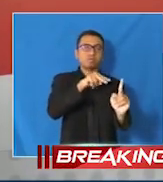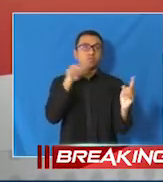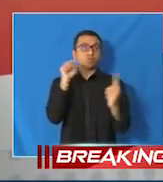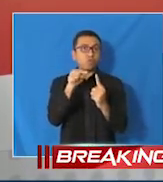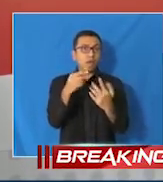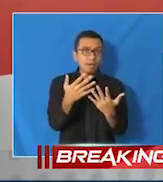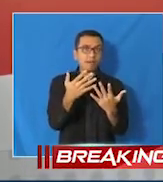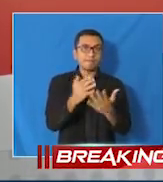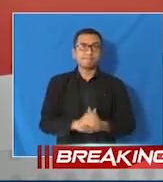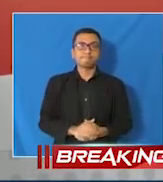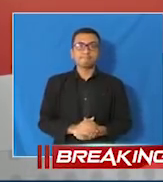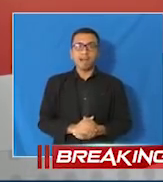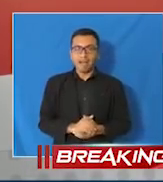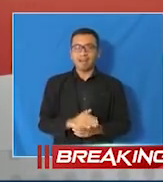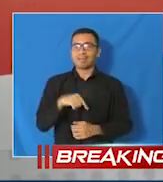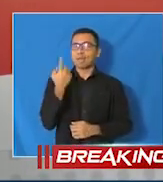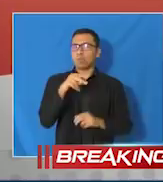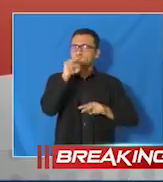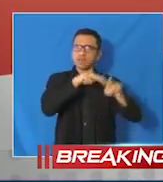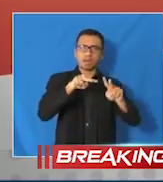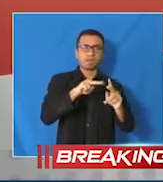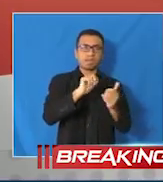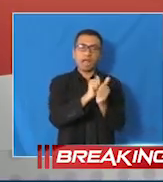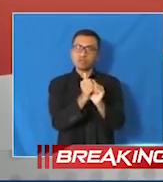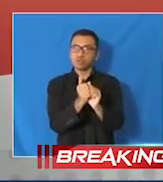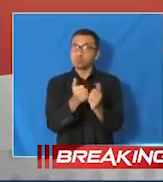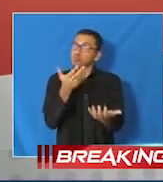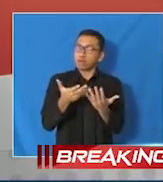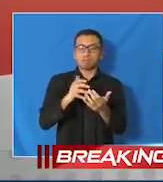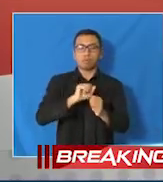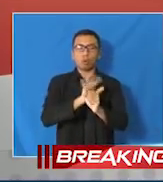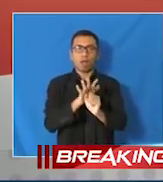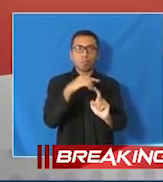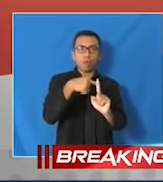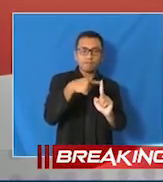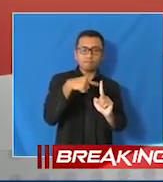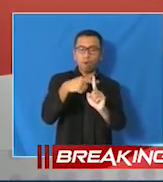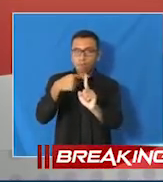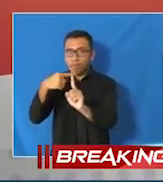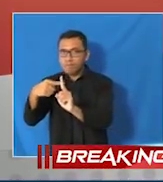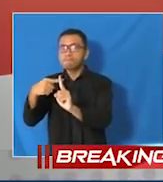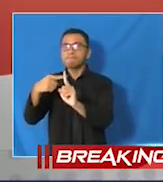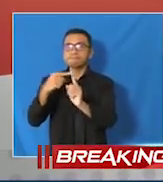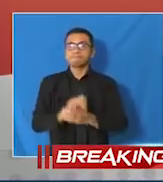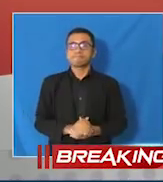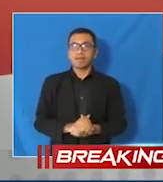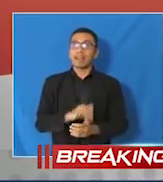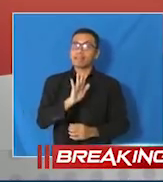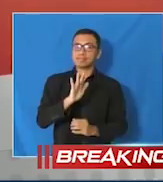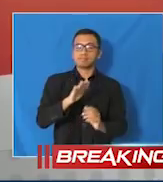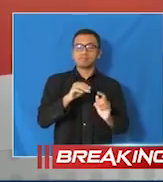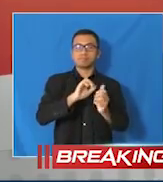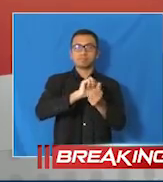mencari kasus-kasus yang mungkin positif kepastian kasus positif ini akan kita